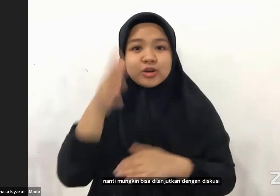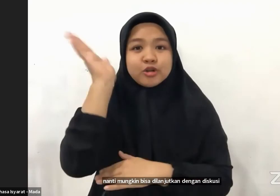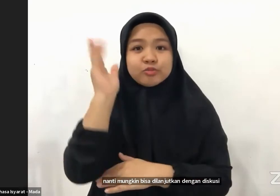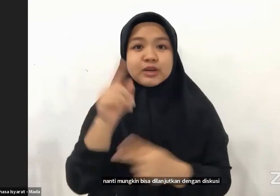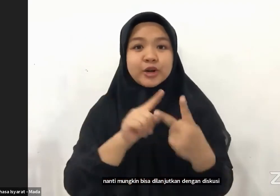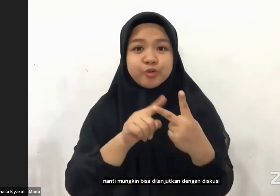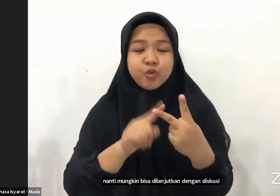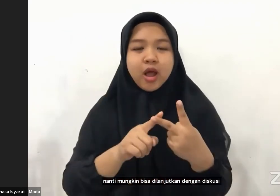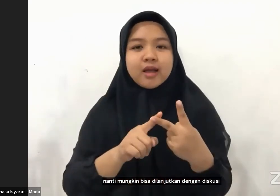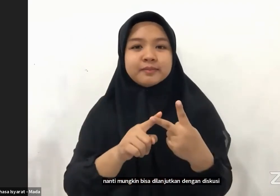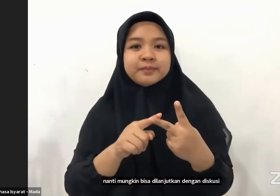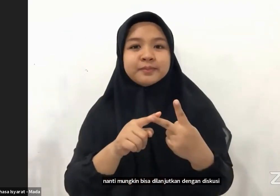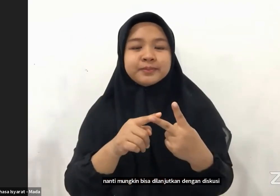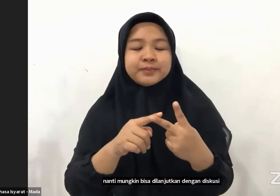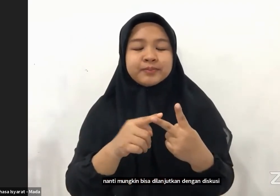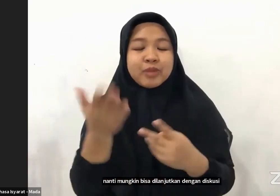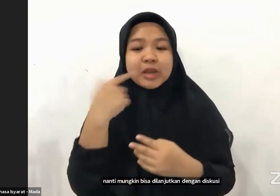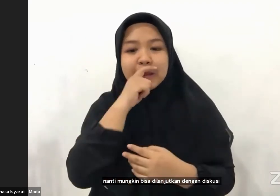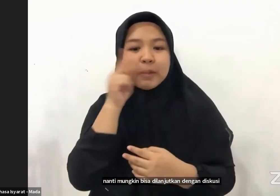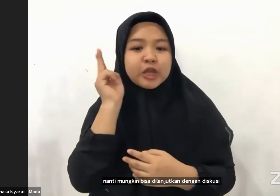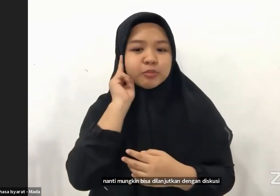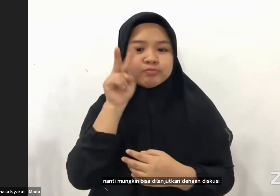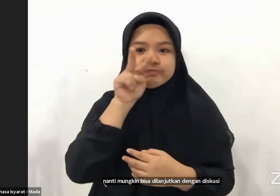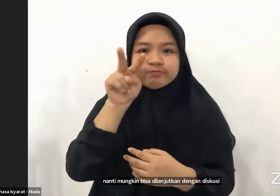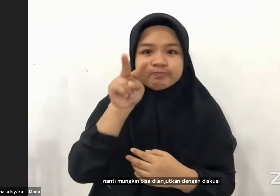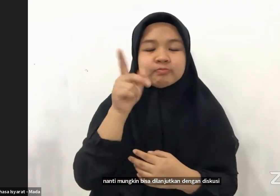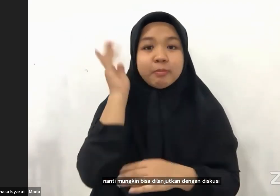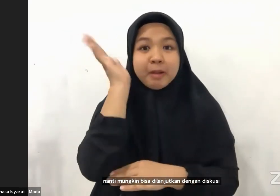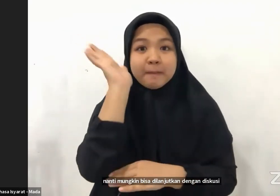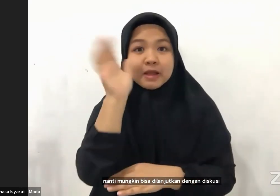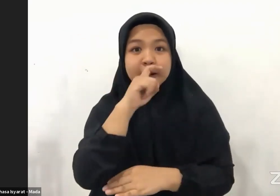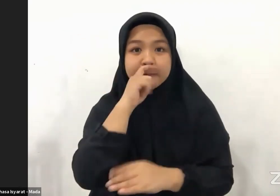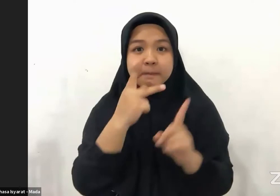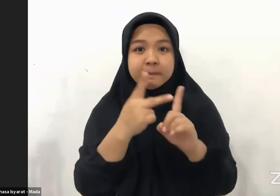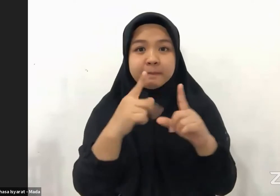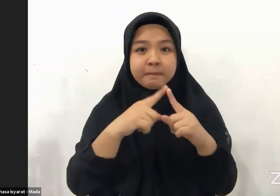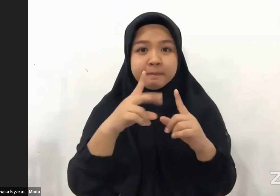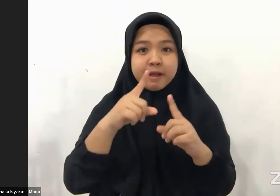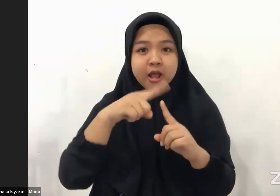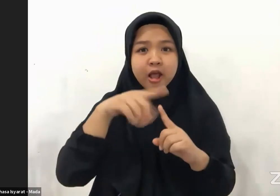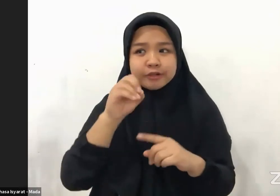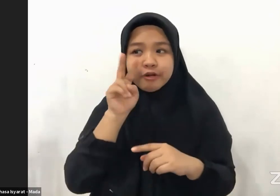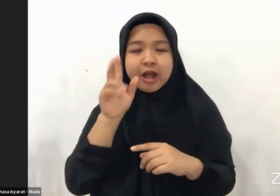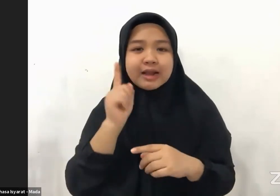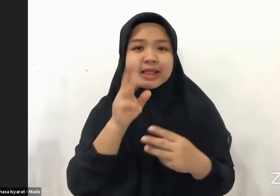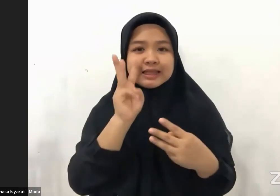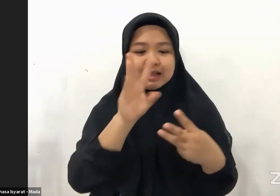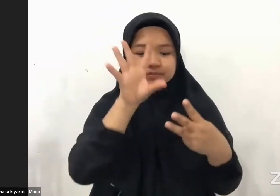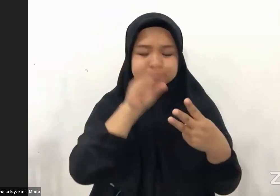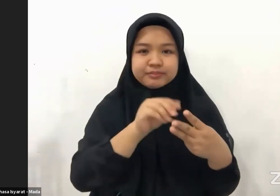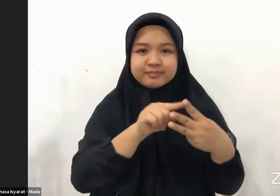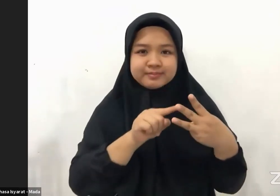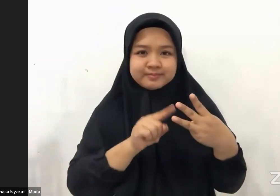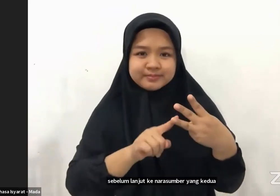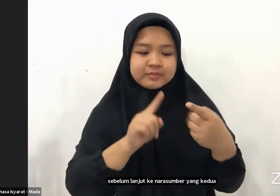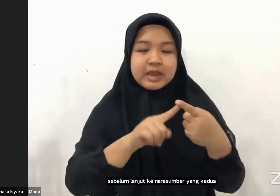ini mungkin dari tadi Bapak dan Ibu menyaksikan bahwa dari paparannya Pak Harto yang saya catat, ada tiga hal penting. Yang pertama adalah